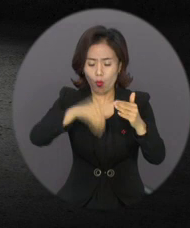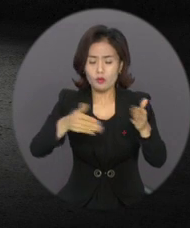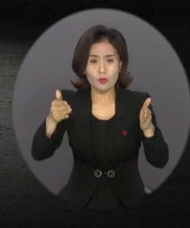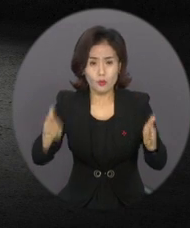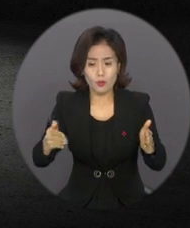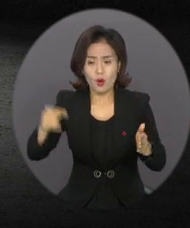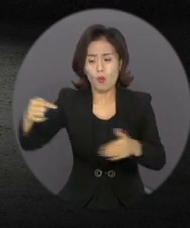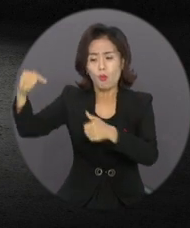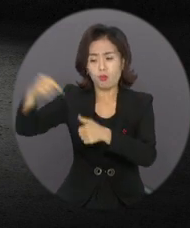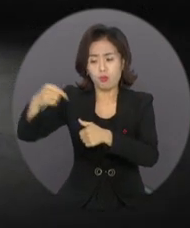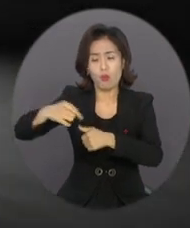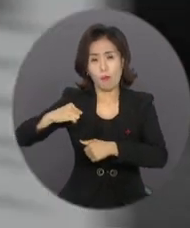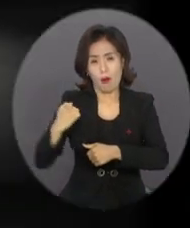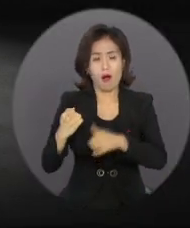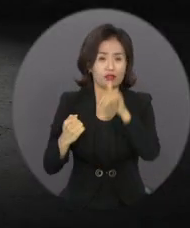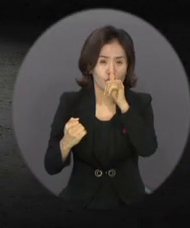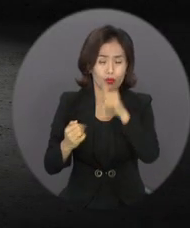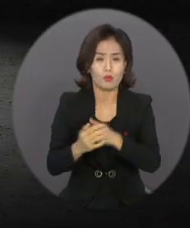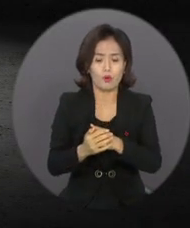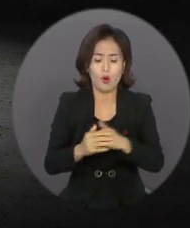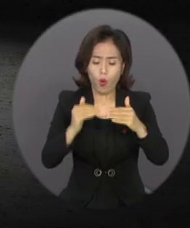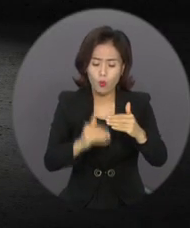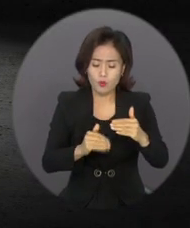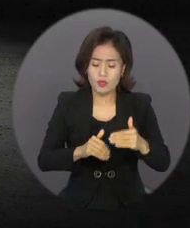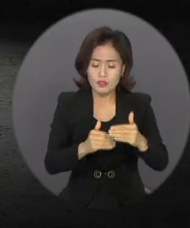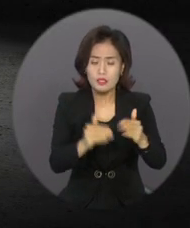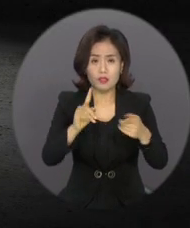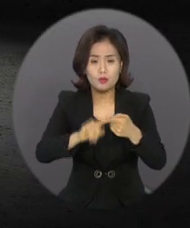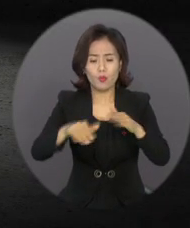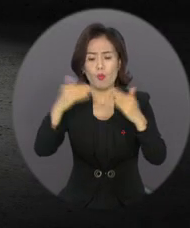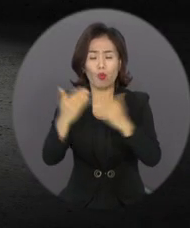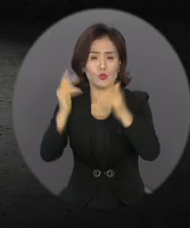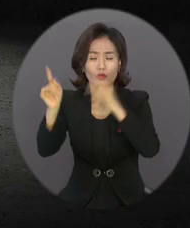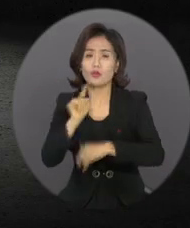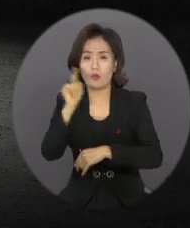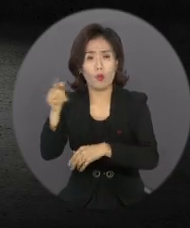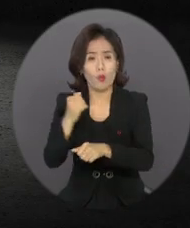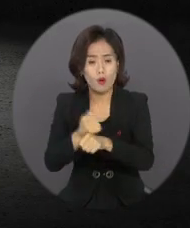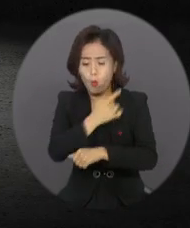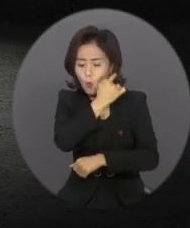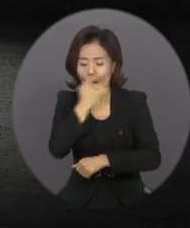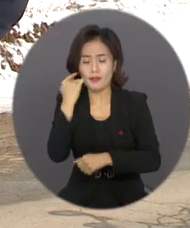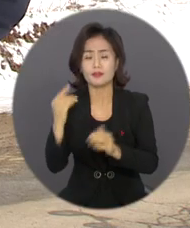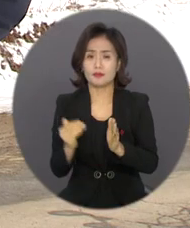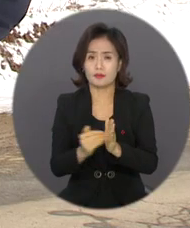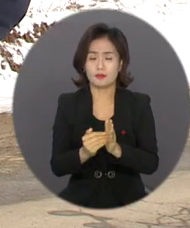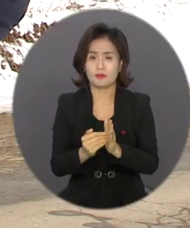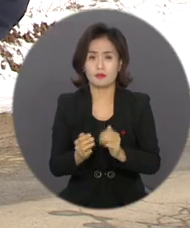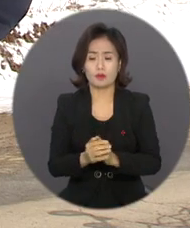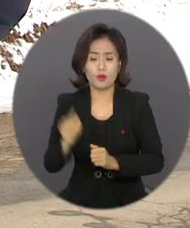제재업체 지시에 따라야 했습니다 공사 진행 상황도 매일 제재업체 측에 보고하고 확인받았습니다